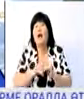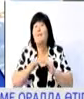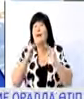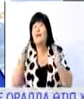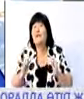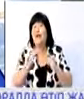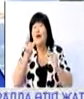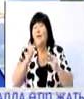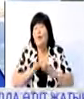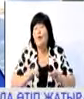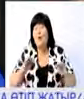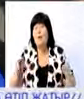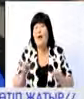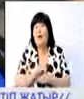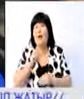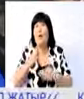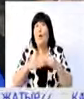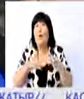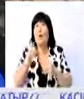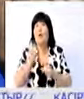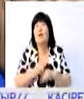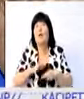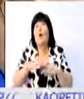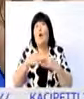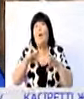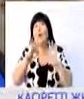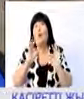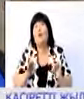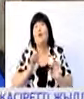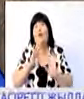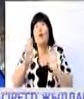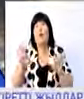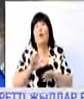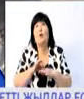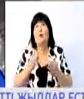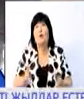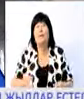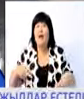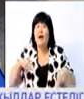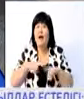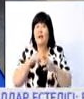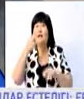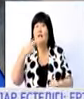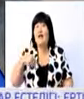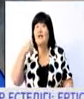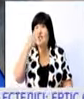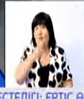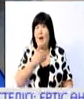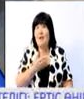шаңырақта бүлдіршіндер мен тәрбиешілер қолымен жасалған қолөнер бұйымдарынан көрме ұйымдастырды. Астананың 20 жылдығына